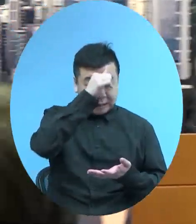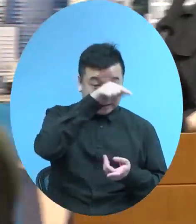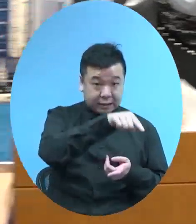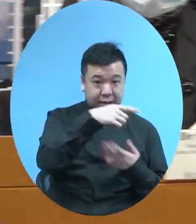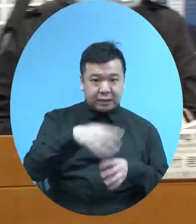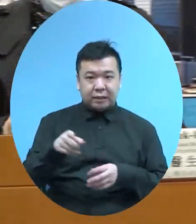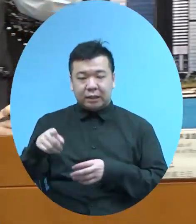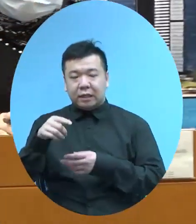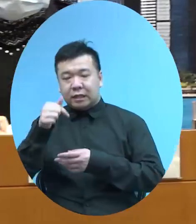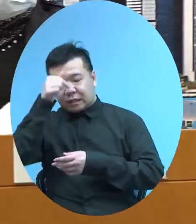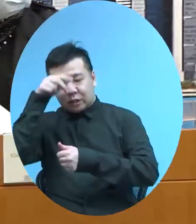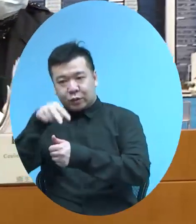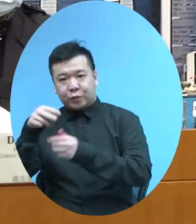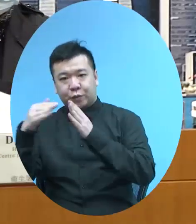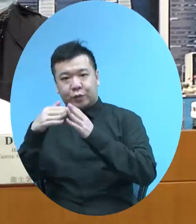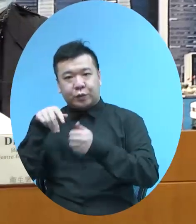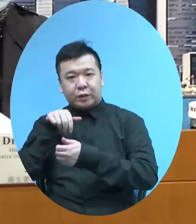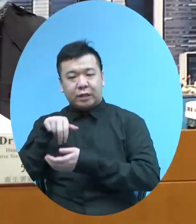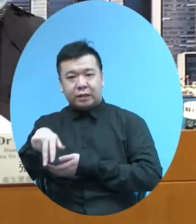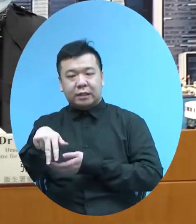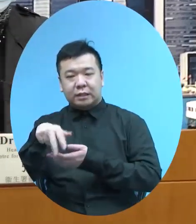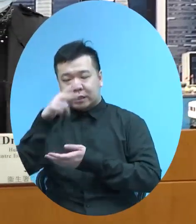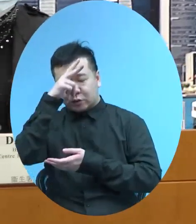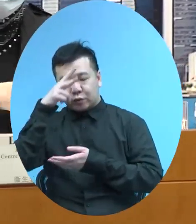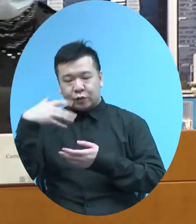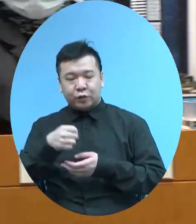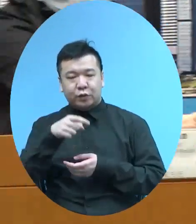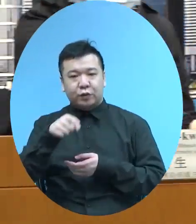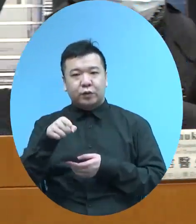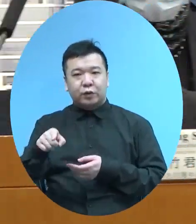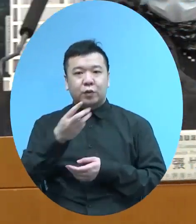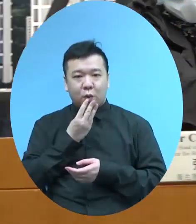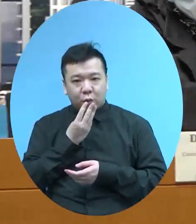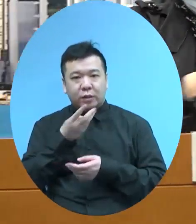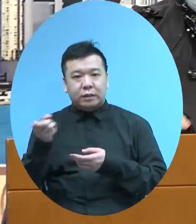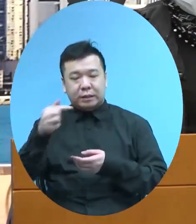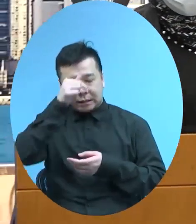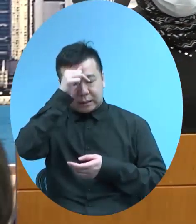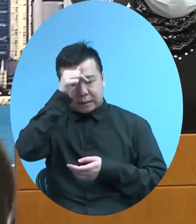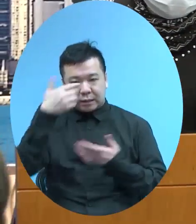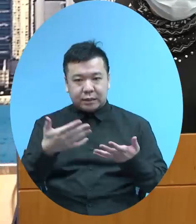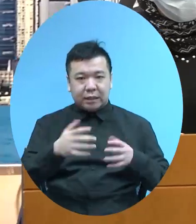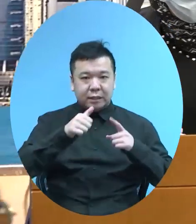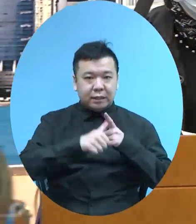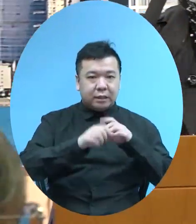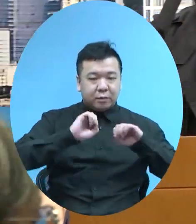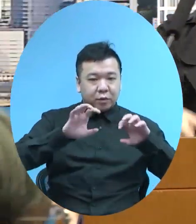管局總行政經理何婉霞醫生嘅。咁而家先請張竹君醫生幫我哋匯報下本地個案嘅最新情